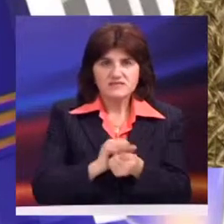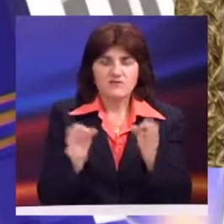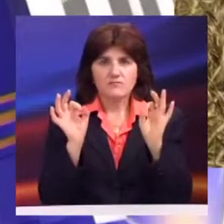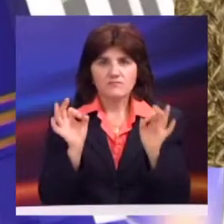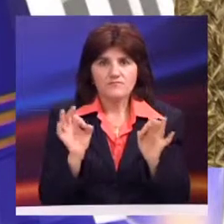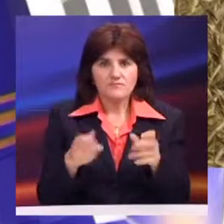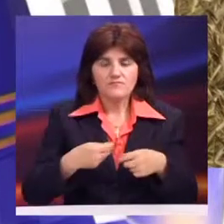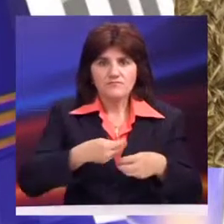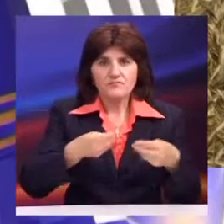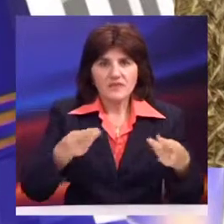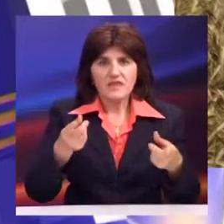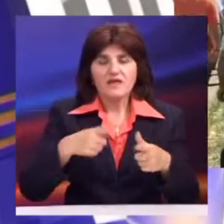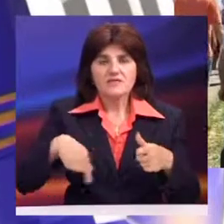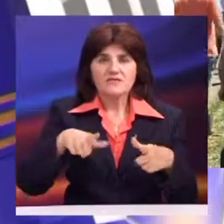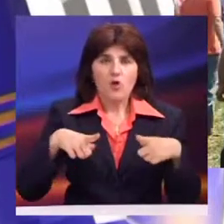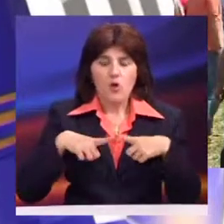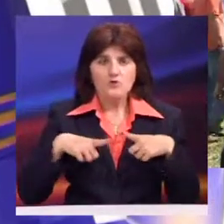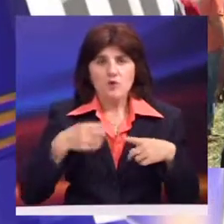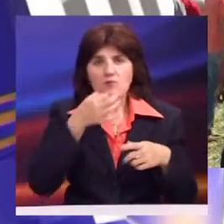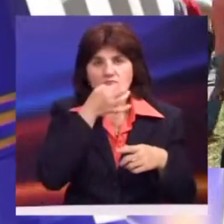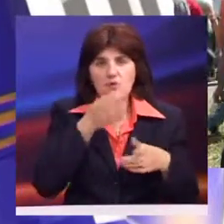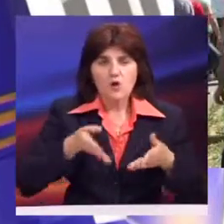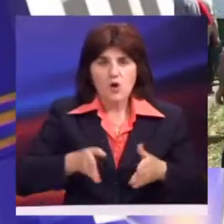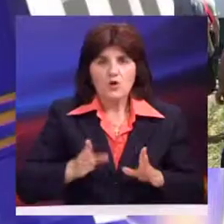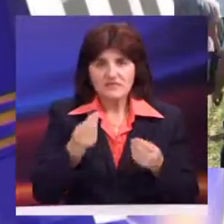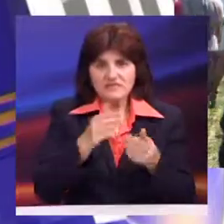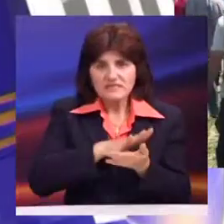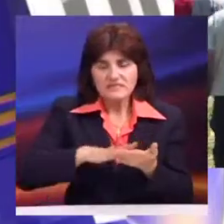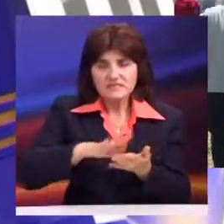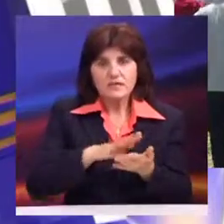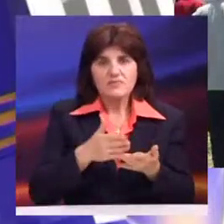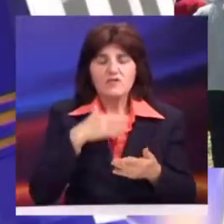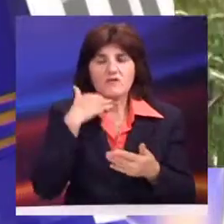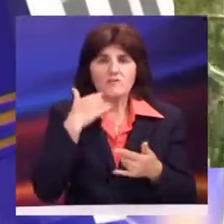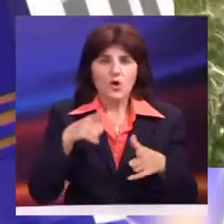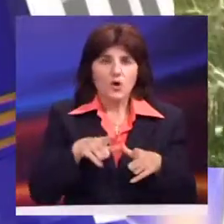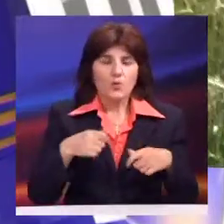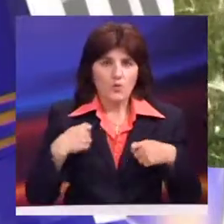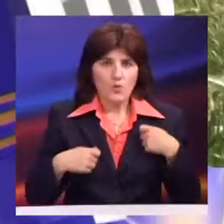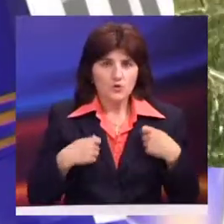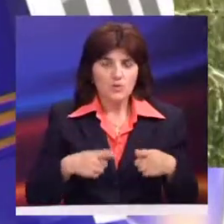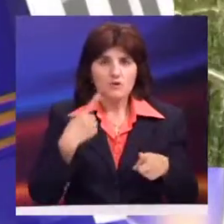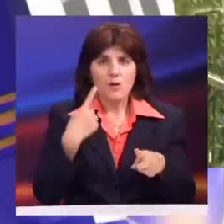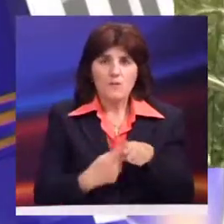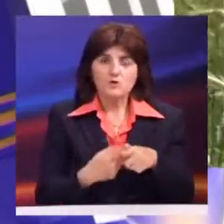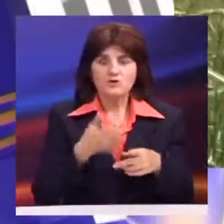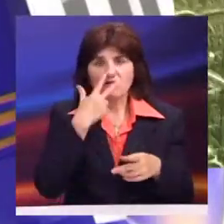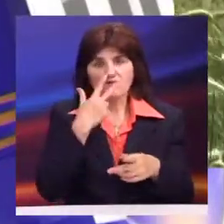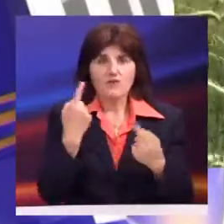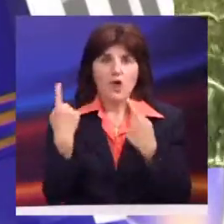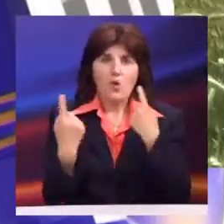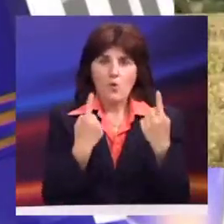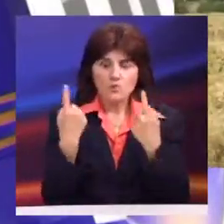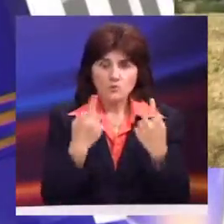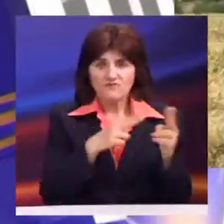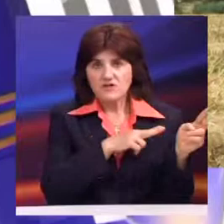sve agrotehničke mere, a nadležni očekuju iznad prosečne prinose, kako na oglednom polju, tako i u ataru Subotice, ali pod određenim